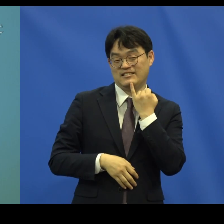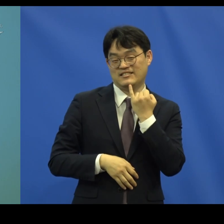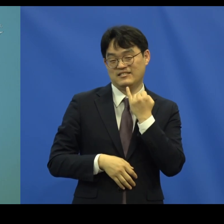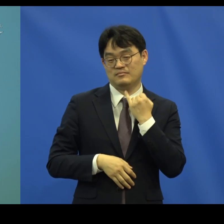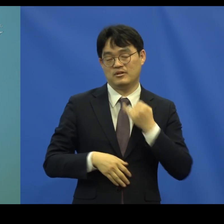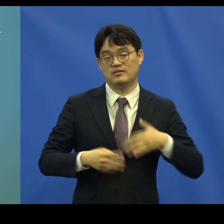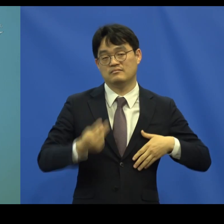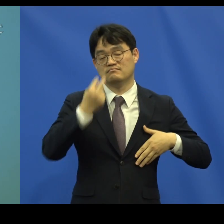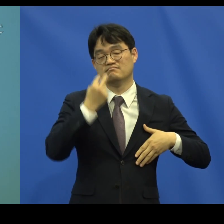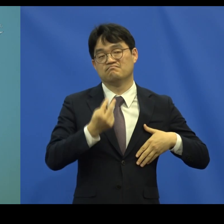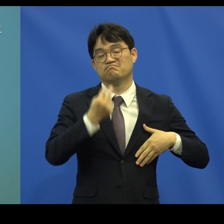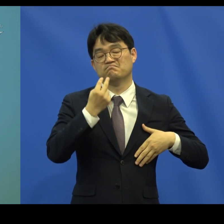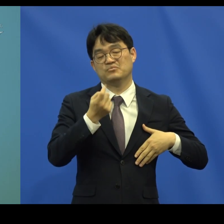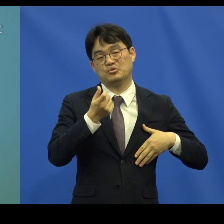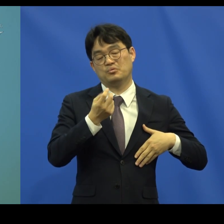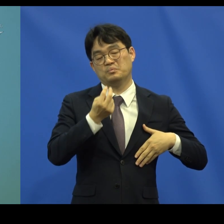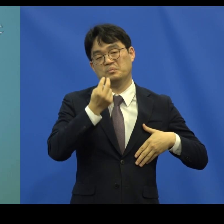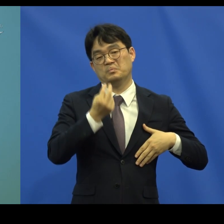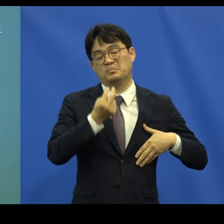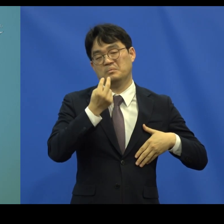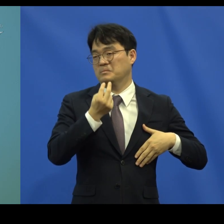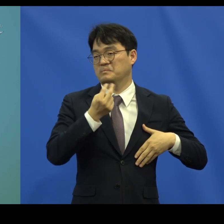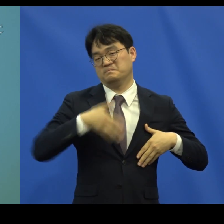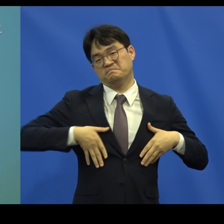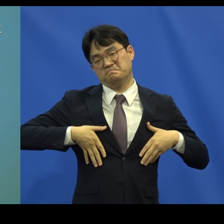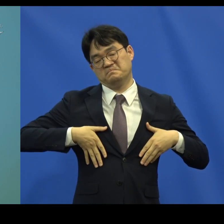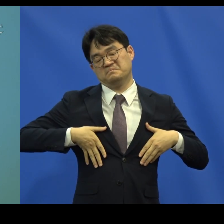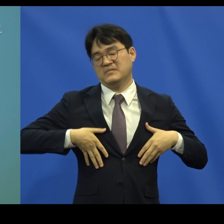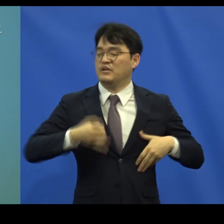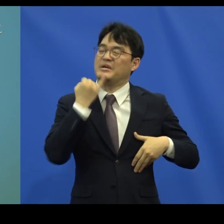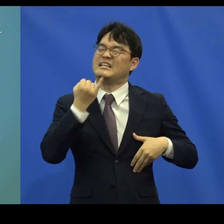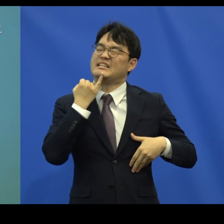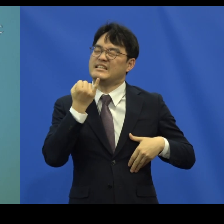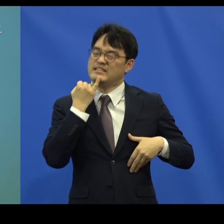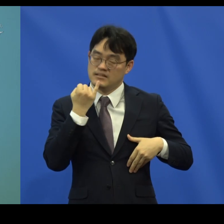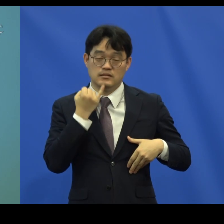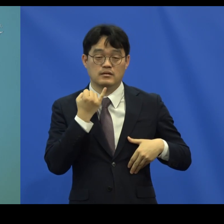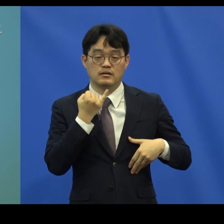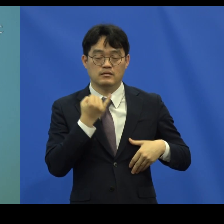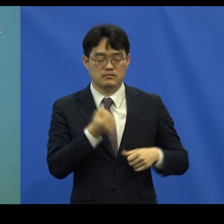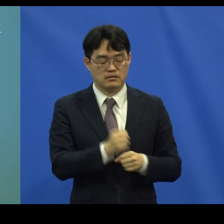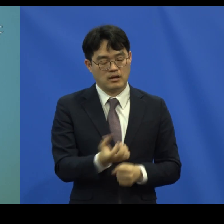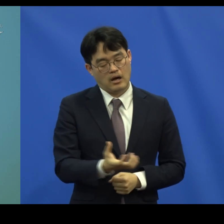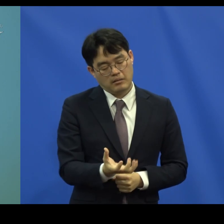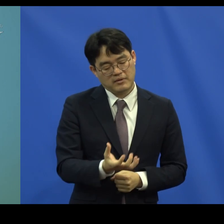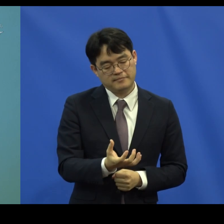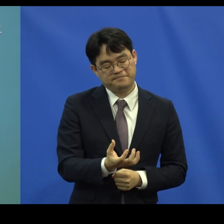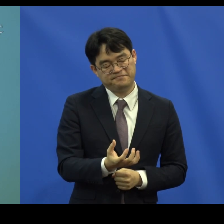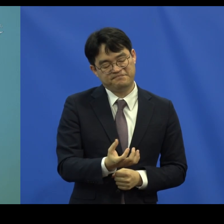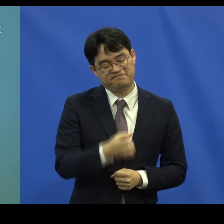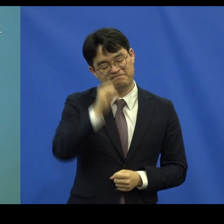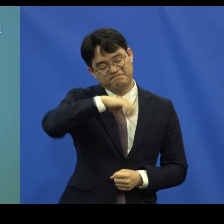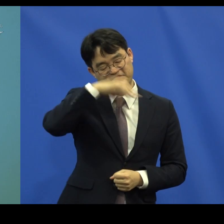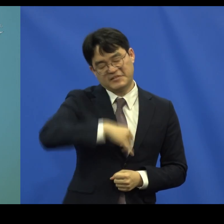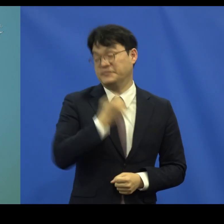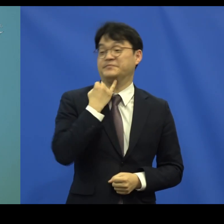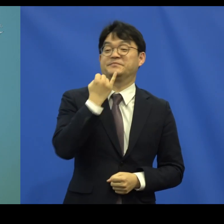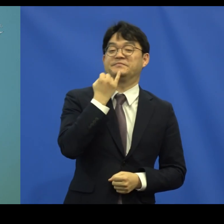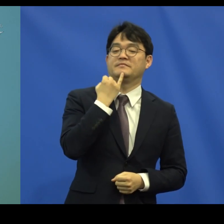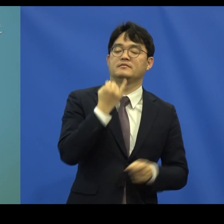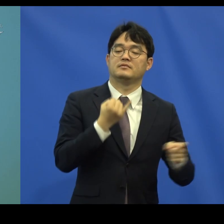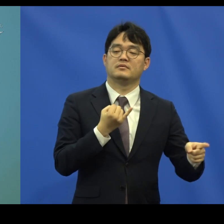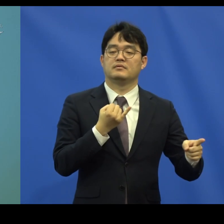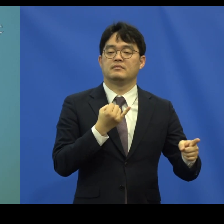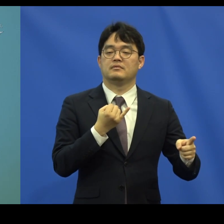계속 경고의 사인을 주시고 골든타임에 소수의 남은 자를 살려내기를 원하십니다. 그래서 교회